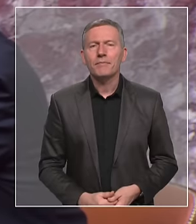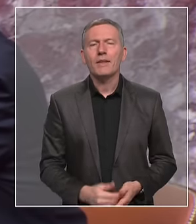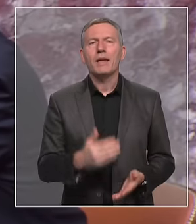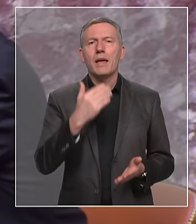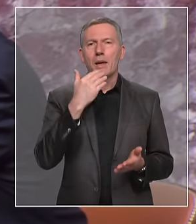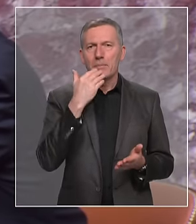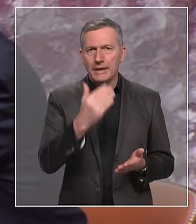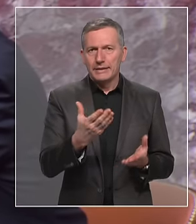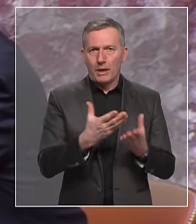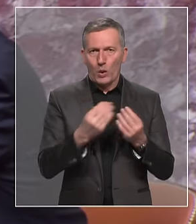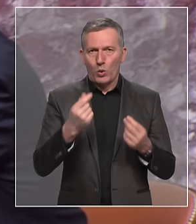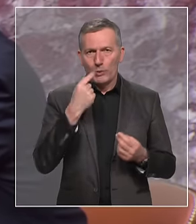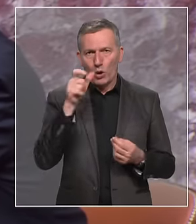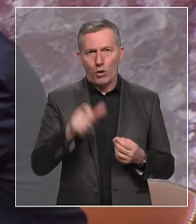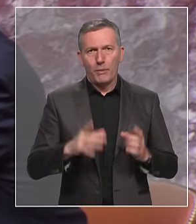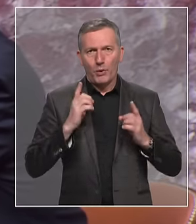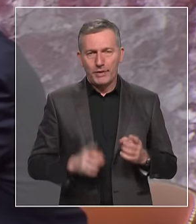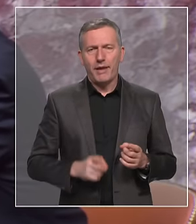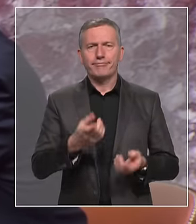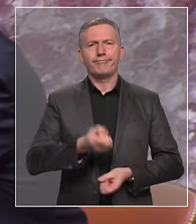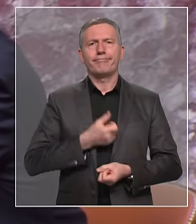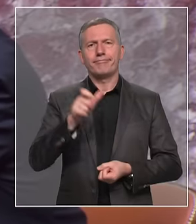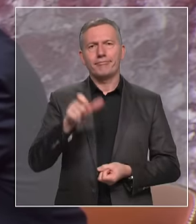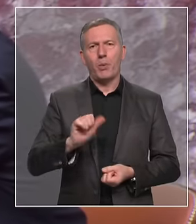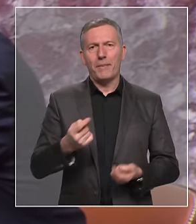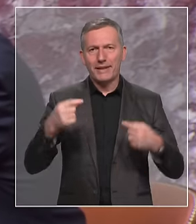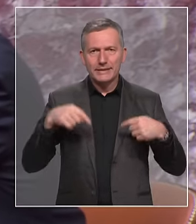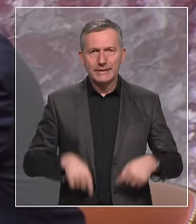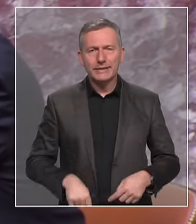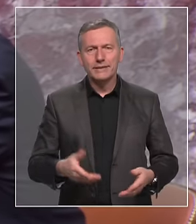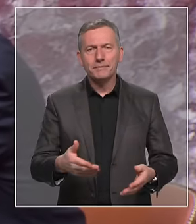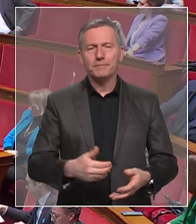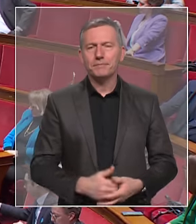beaucoup, monsieur le député. La parole est au Premier ministre.